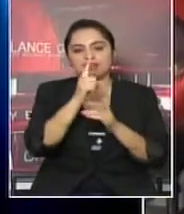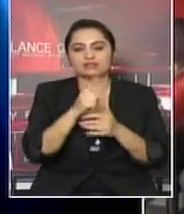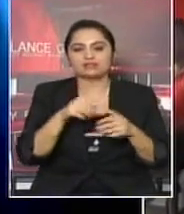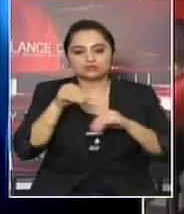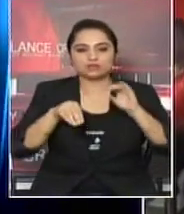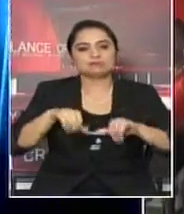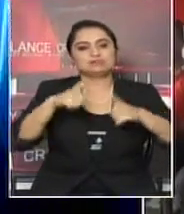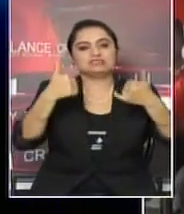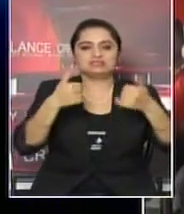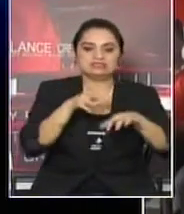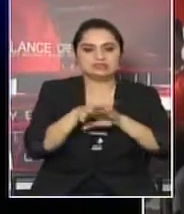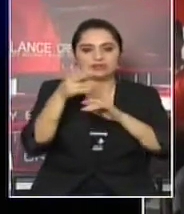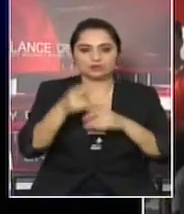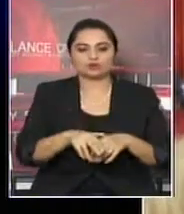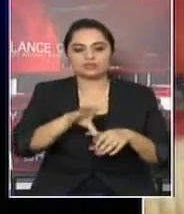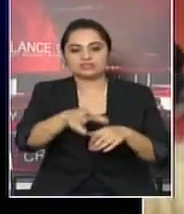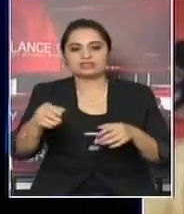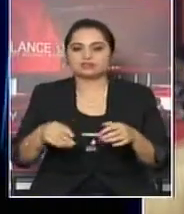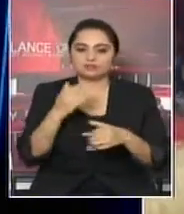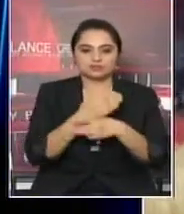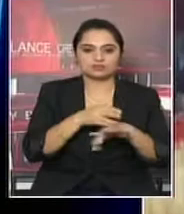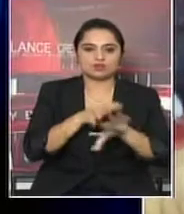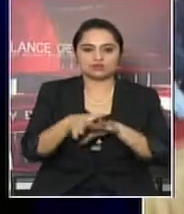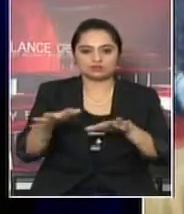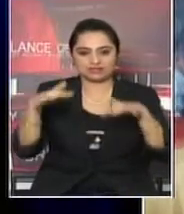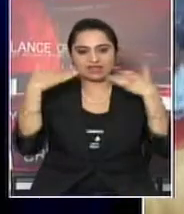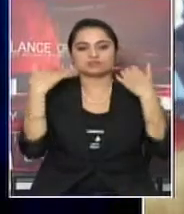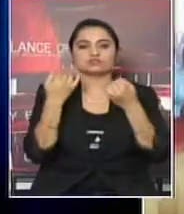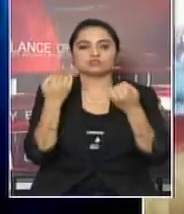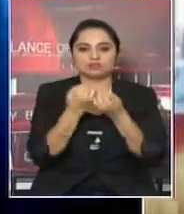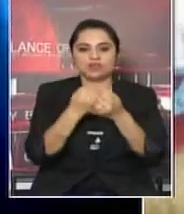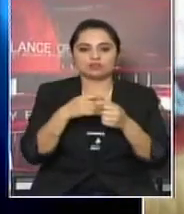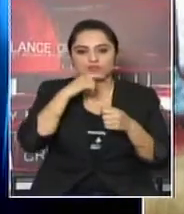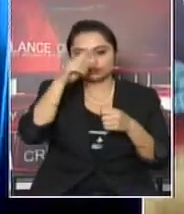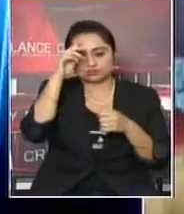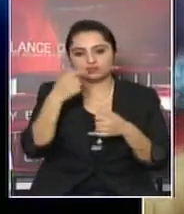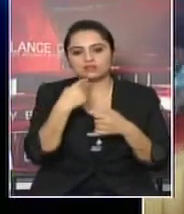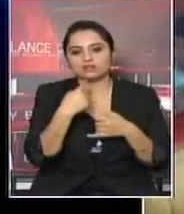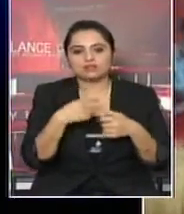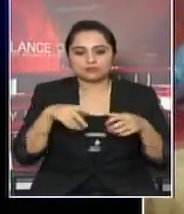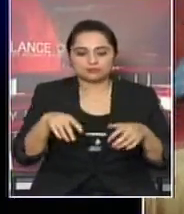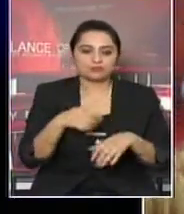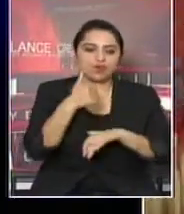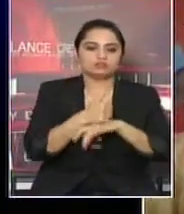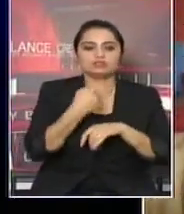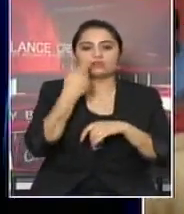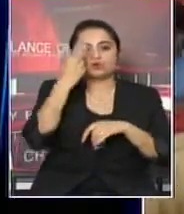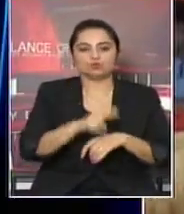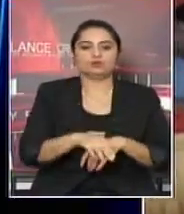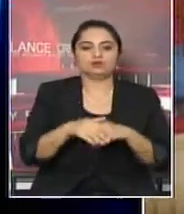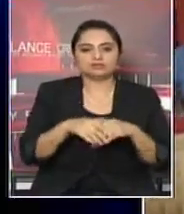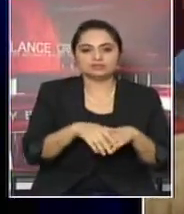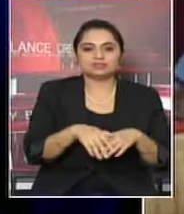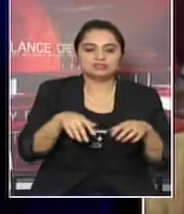त्यसतर्फ गृहमन्त्री र स्थानीय प्रशासकहरूको ध्यान आकर्षण गराएको प्रचण्डले बताउनुभयो। भारतसँग सीमा जोडिएका जिल्लाका